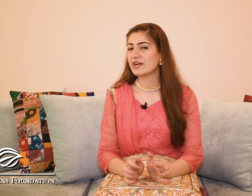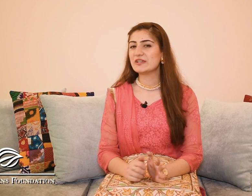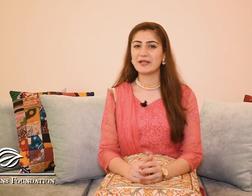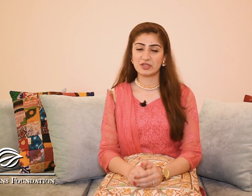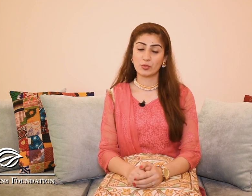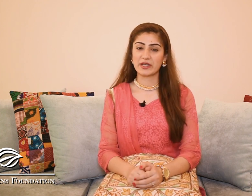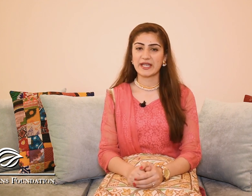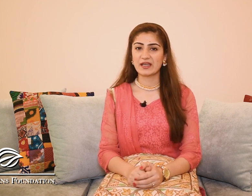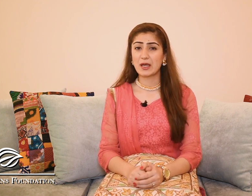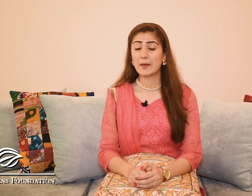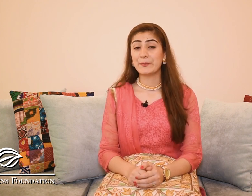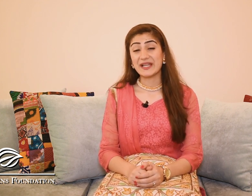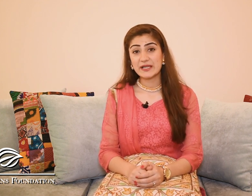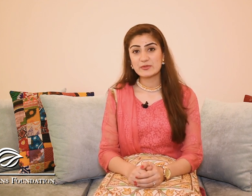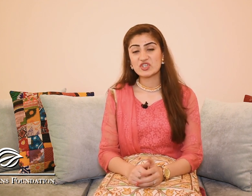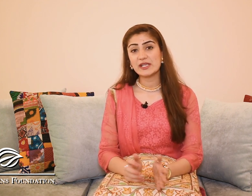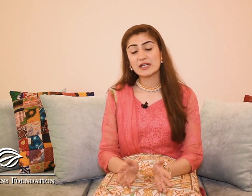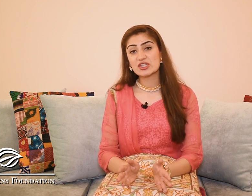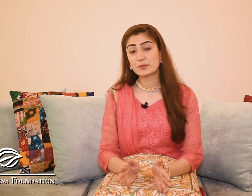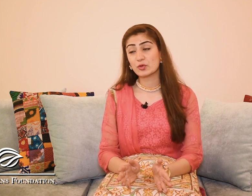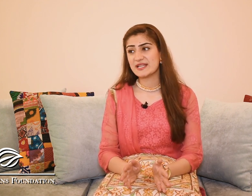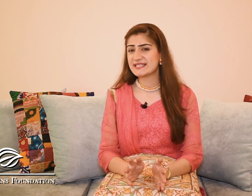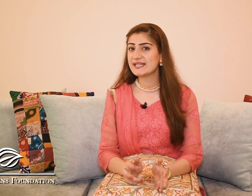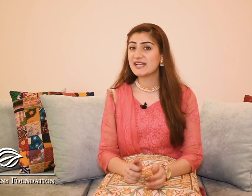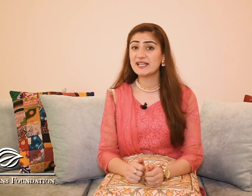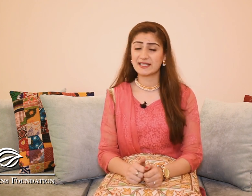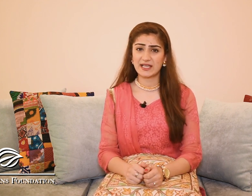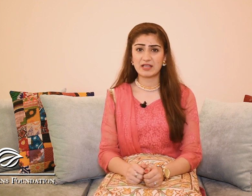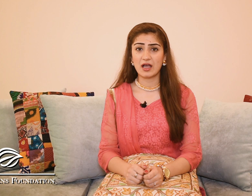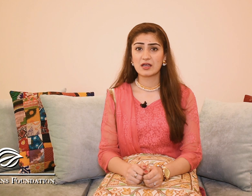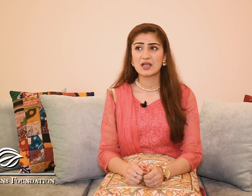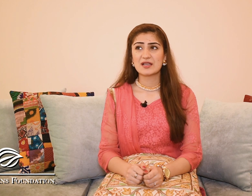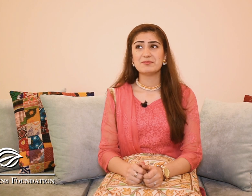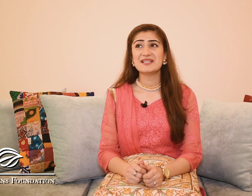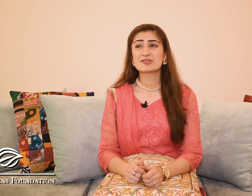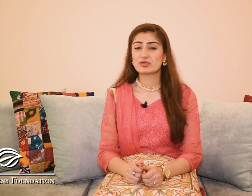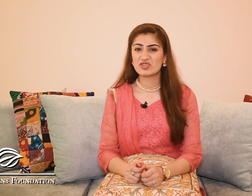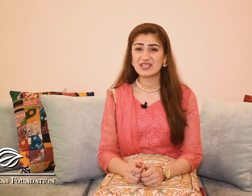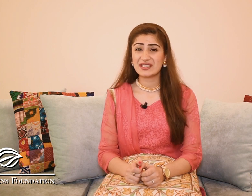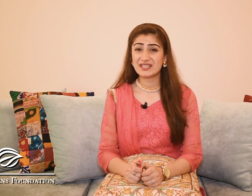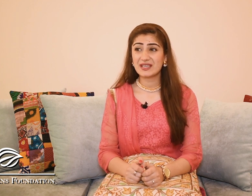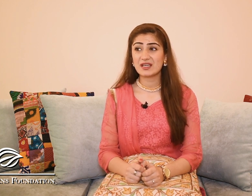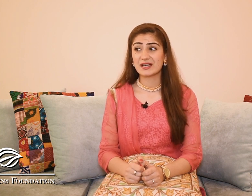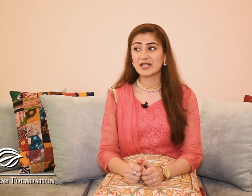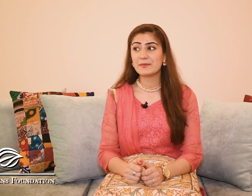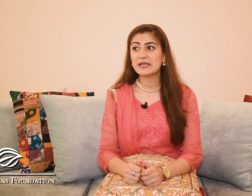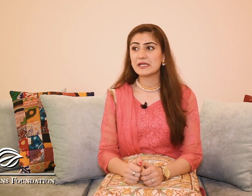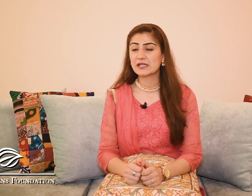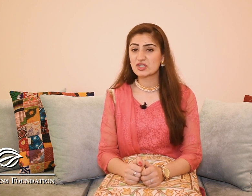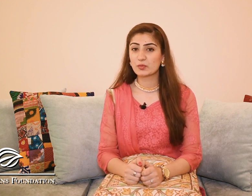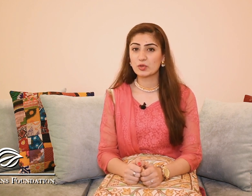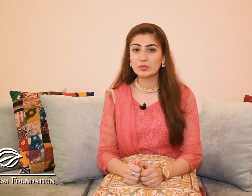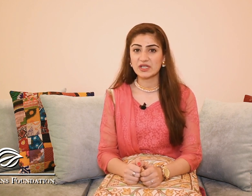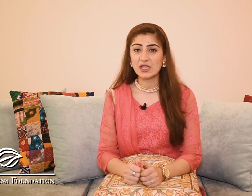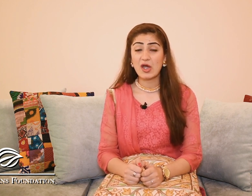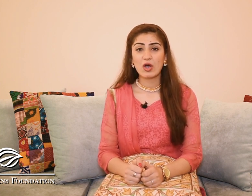इंग्लिश काफी बेहतर हो गई है. पहले मुझे इंग्लिश बोलने से डर लगता था. मैं सोचती थी कि अगर मैं